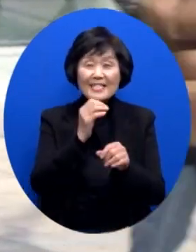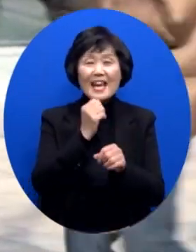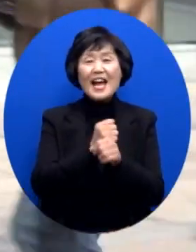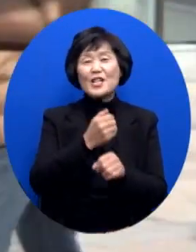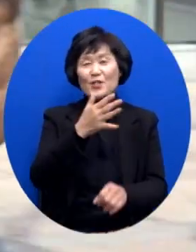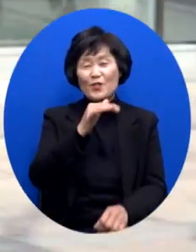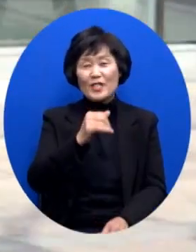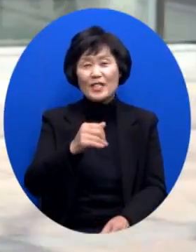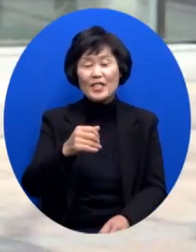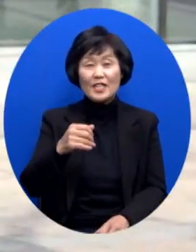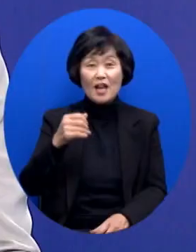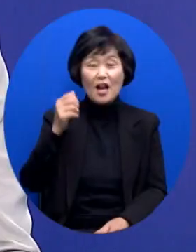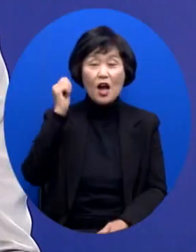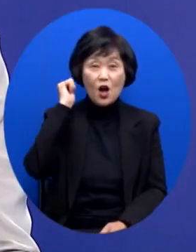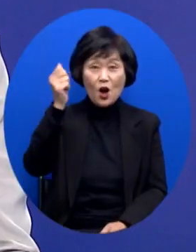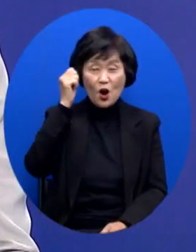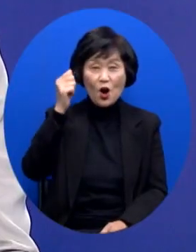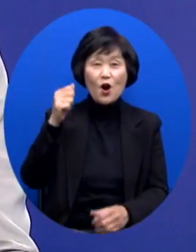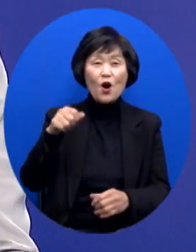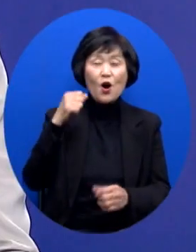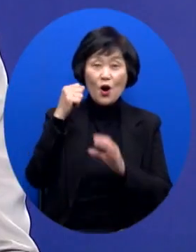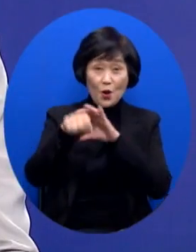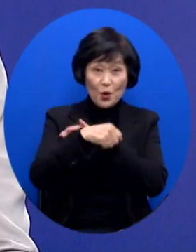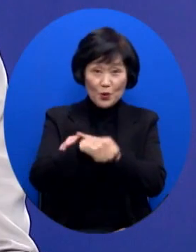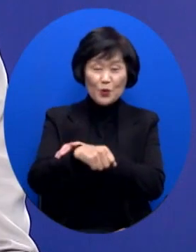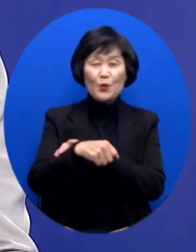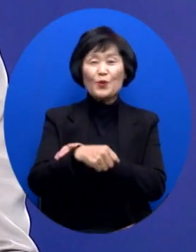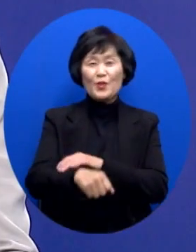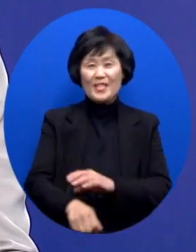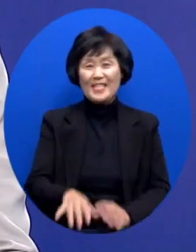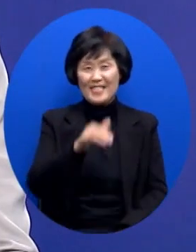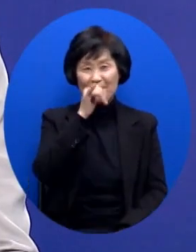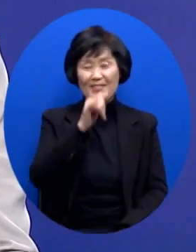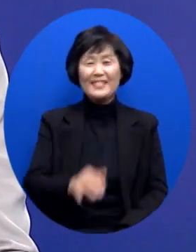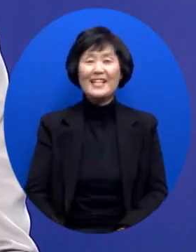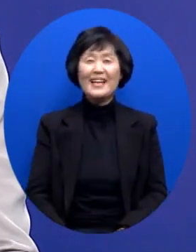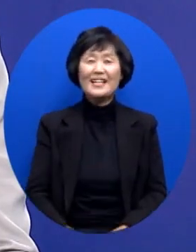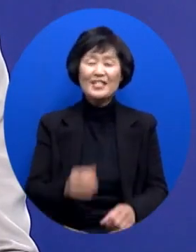명동에서 보내드렸습니다. 네, 박세영 기자 수고하셨습니다.